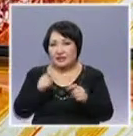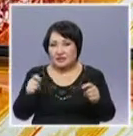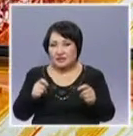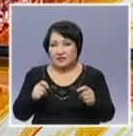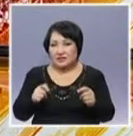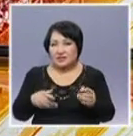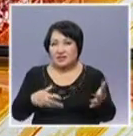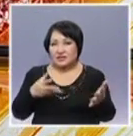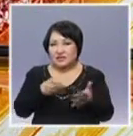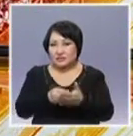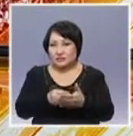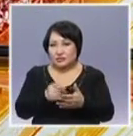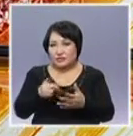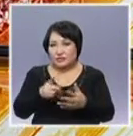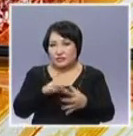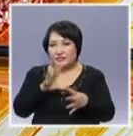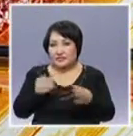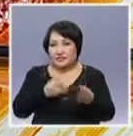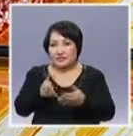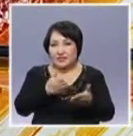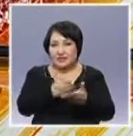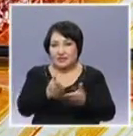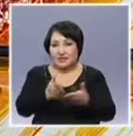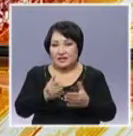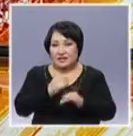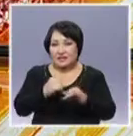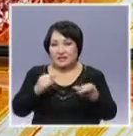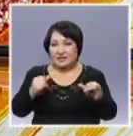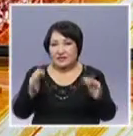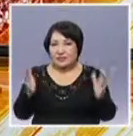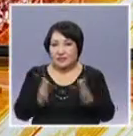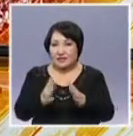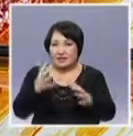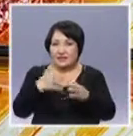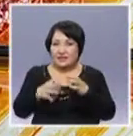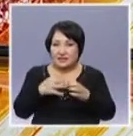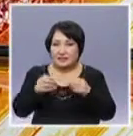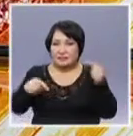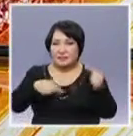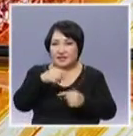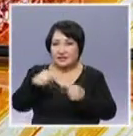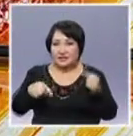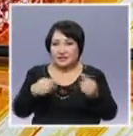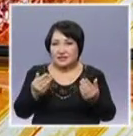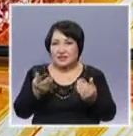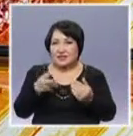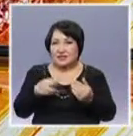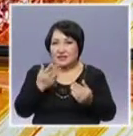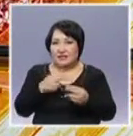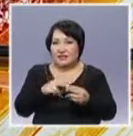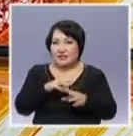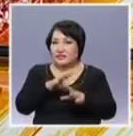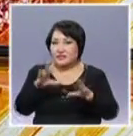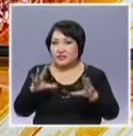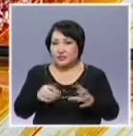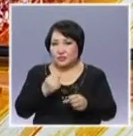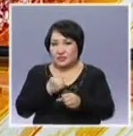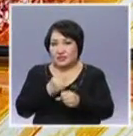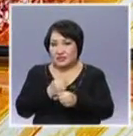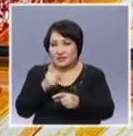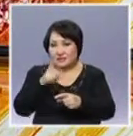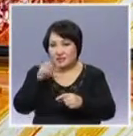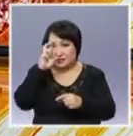чтобы развивался малый и средний бизнес. Сейчас делается все для этого государством. Вот сами знаете, дорожная